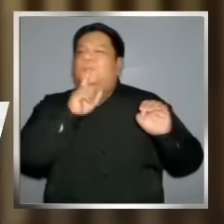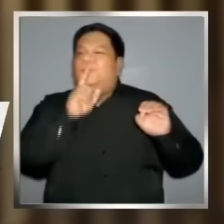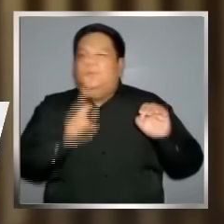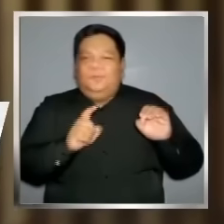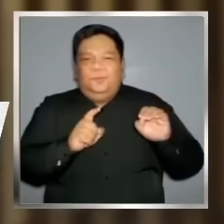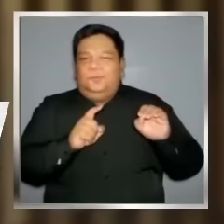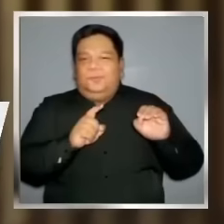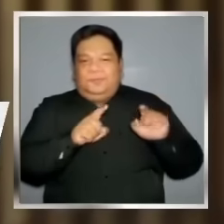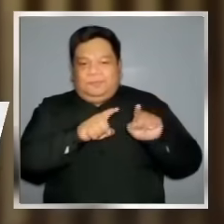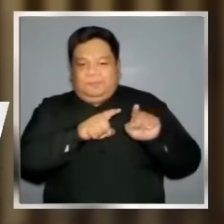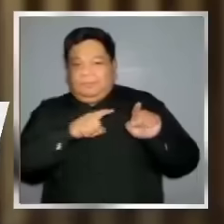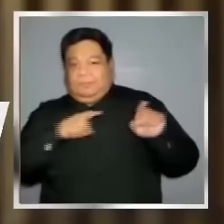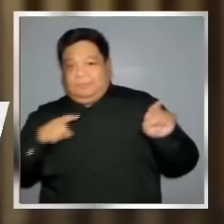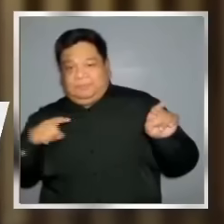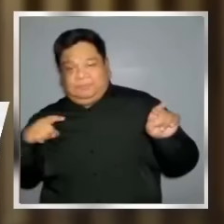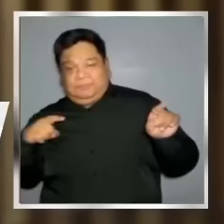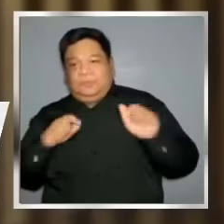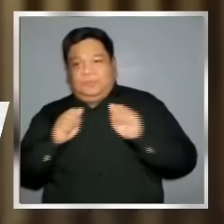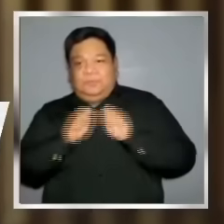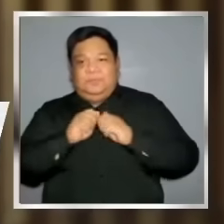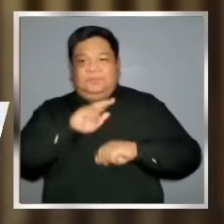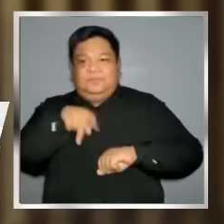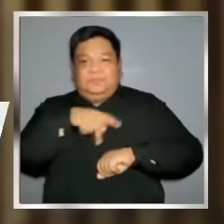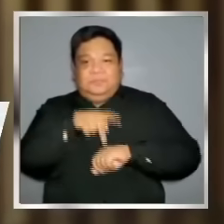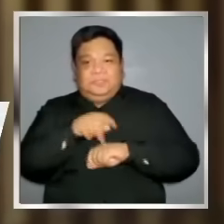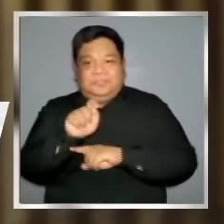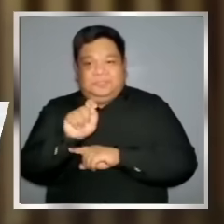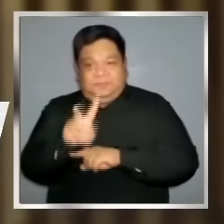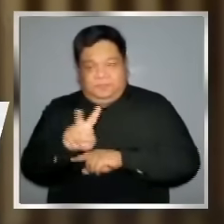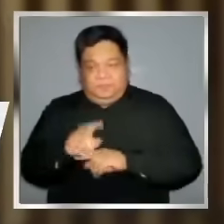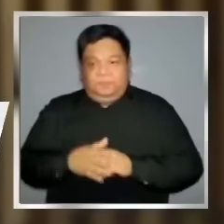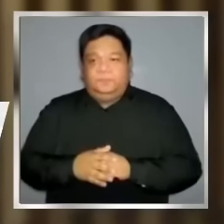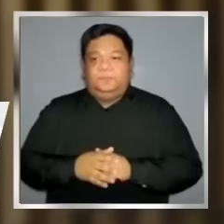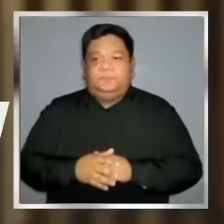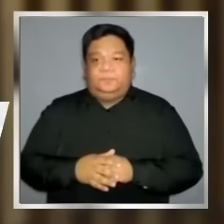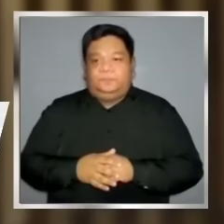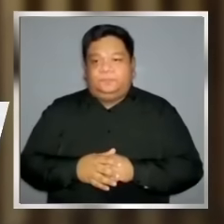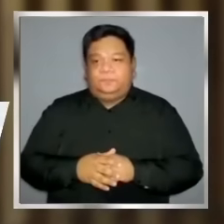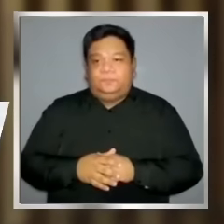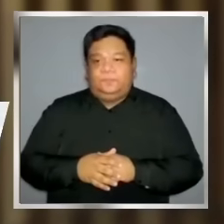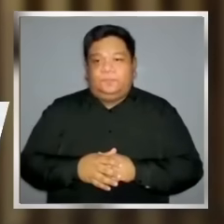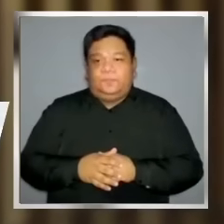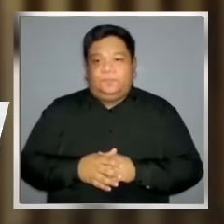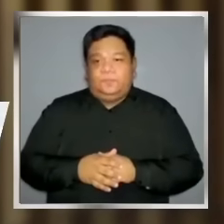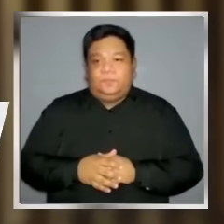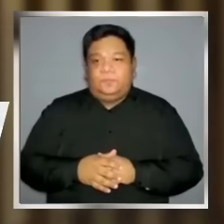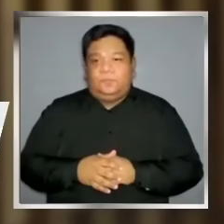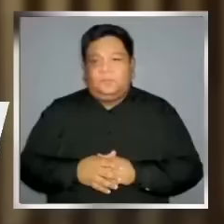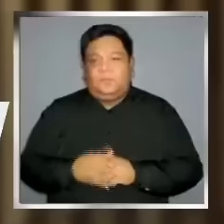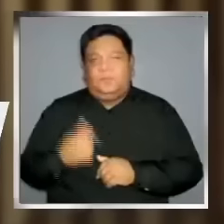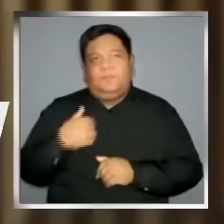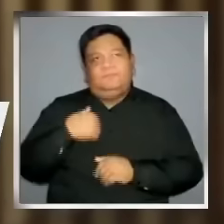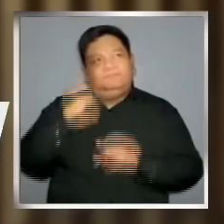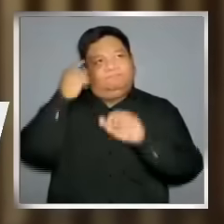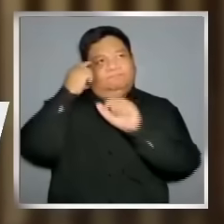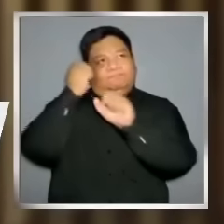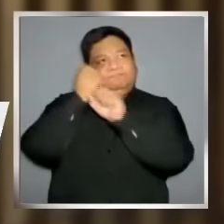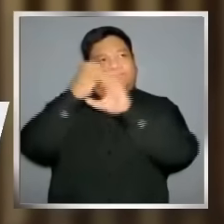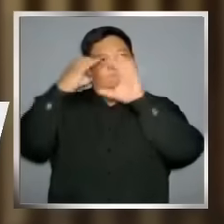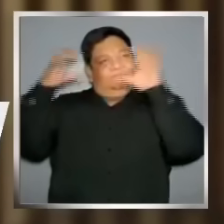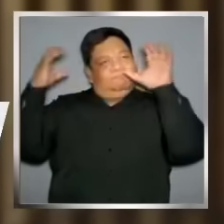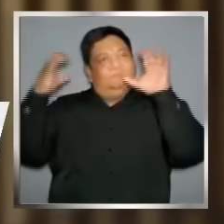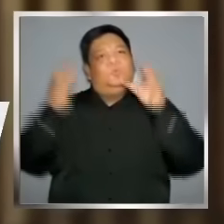among the Philippine TV stations. So I dreamed of making GMA